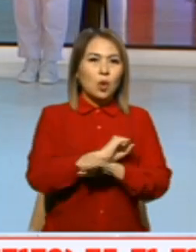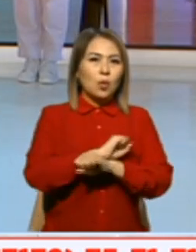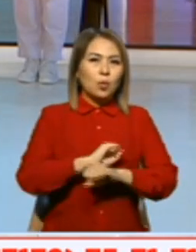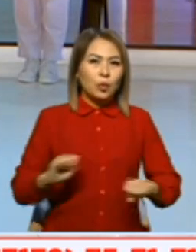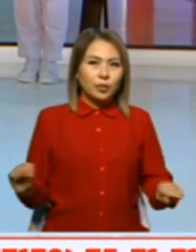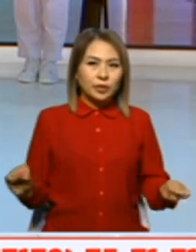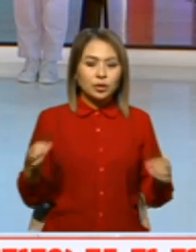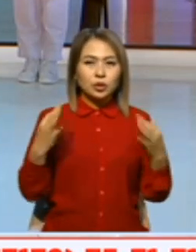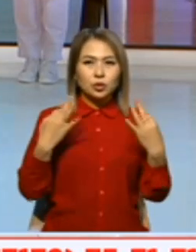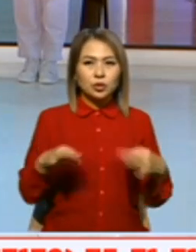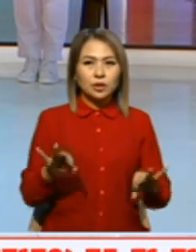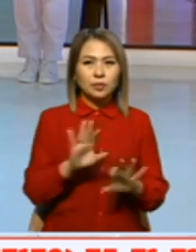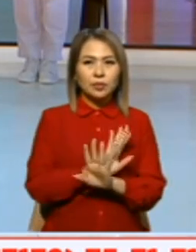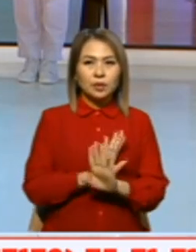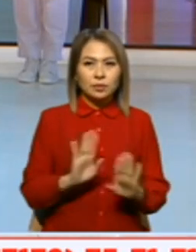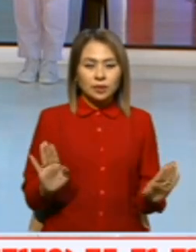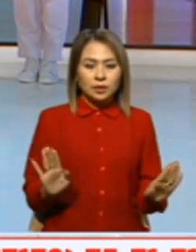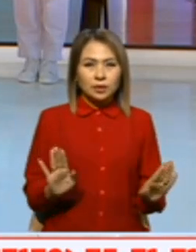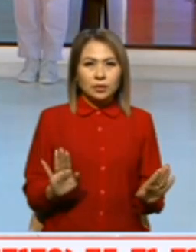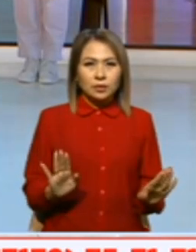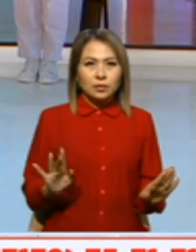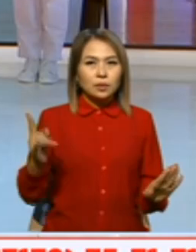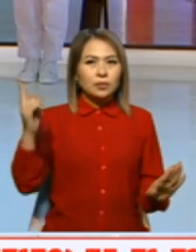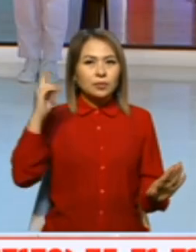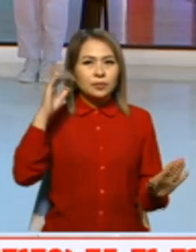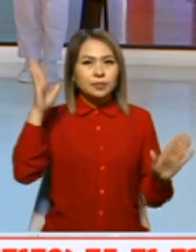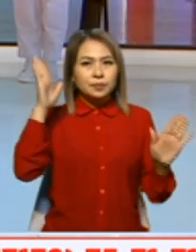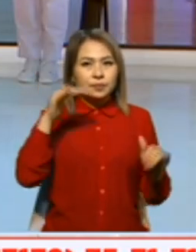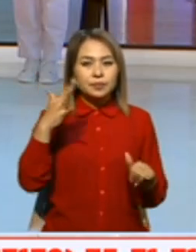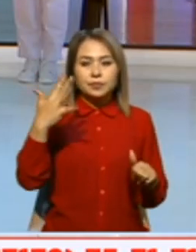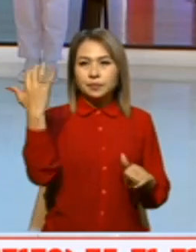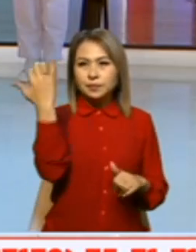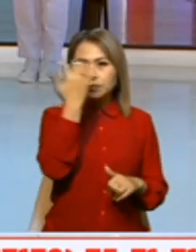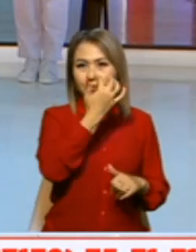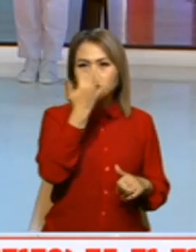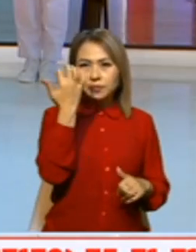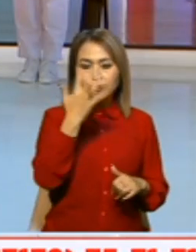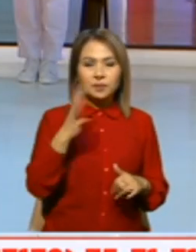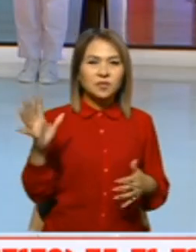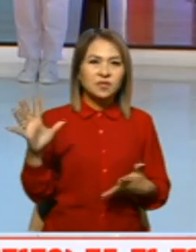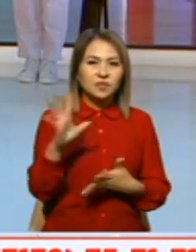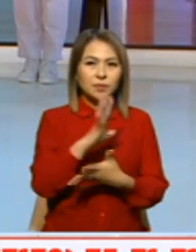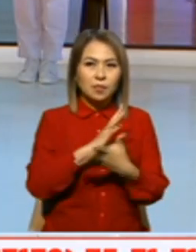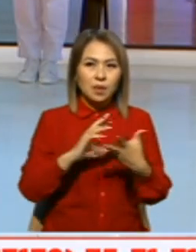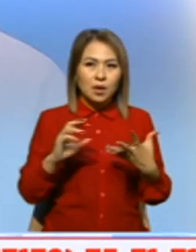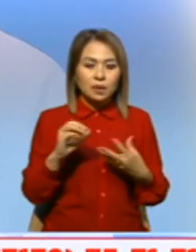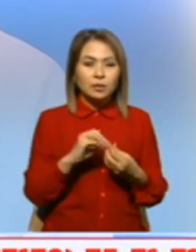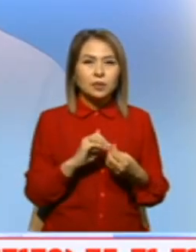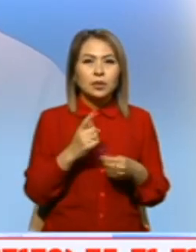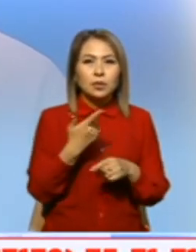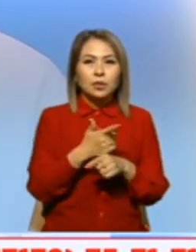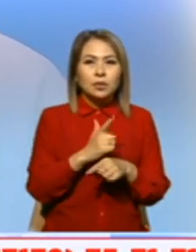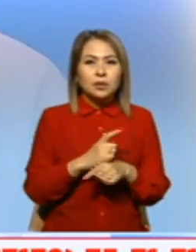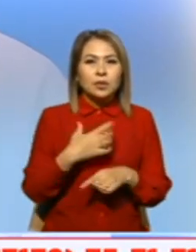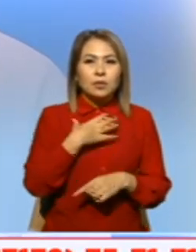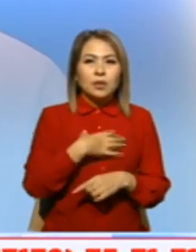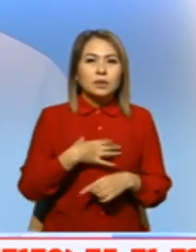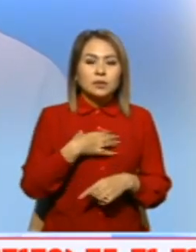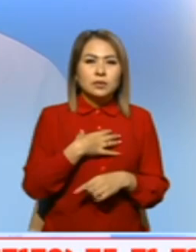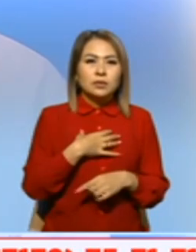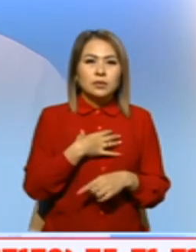берілмейтін жағдайлар болатын болса, құлағының естімеуі, көзінің дұрыс көрмеуін, барлығы осы өте маңызды рөл